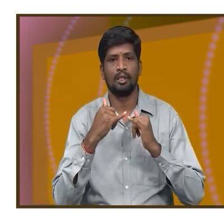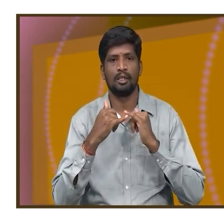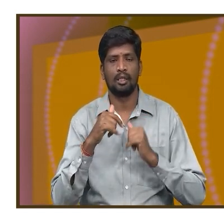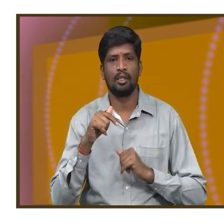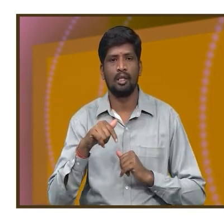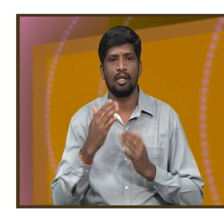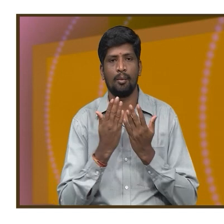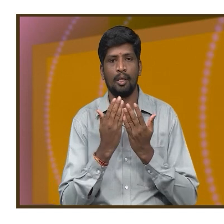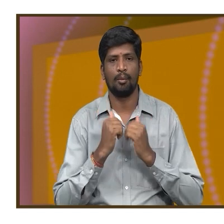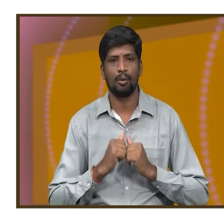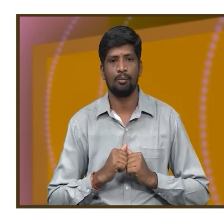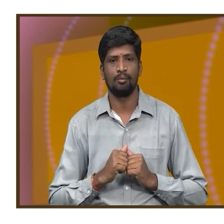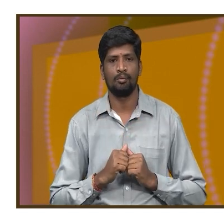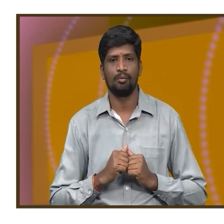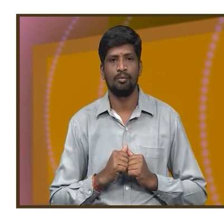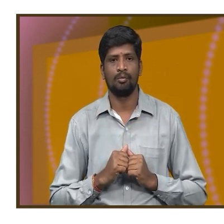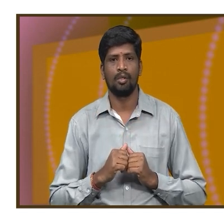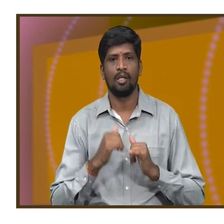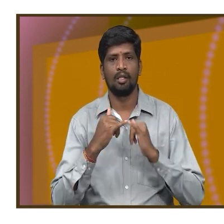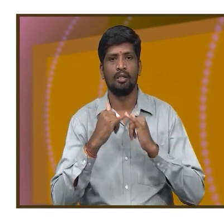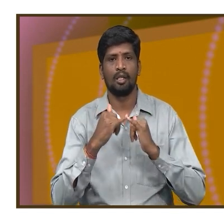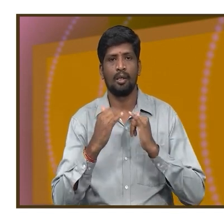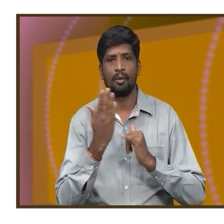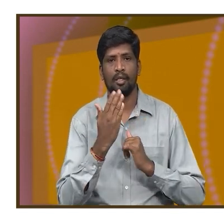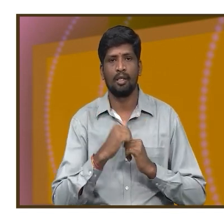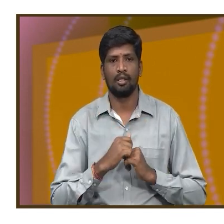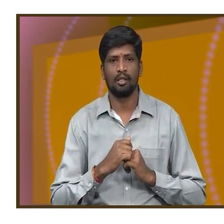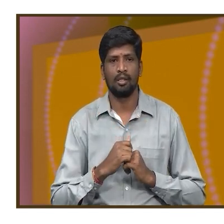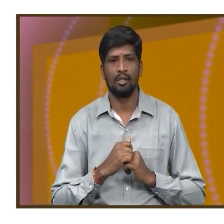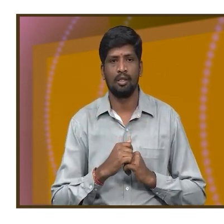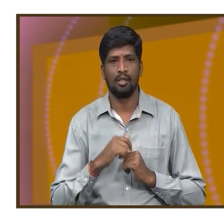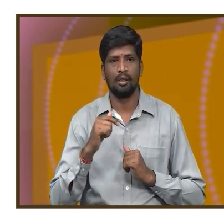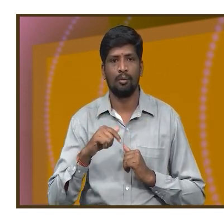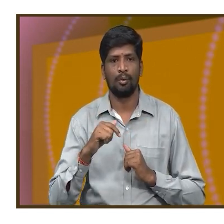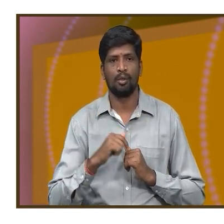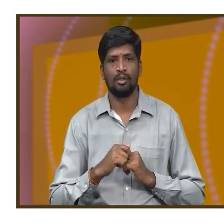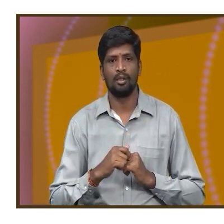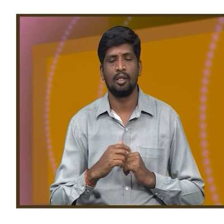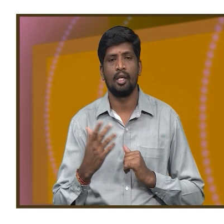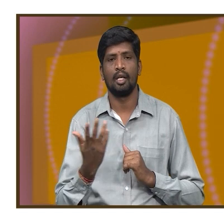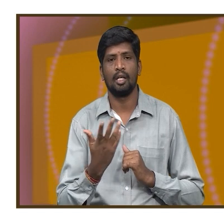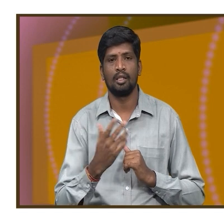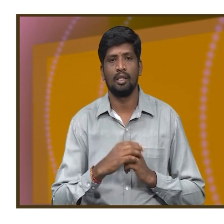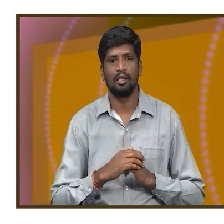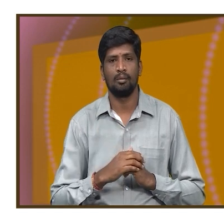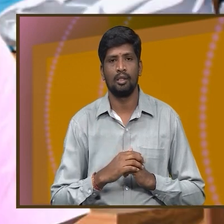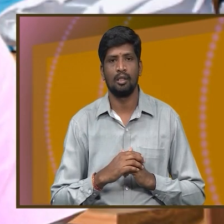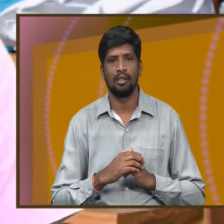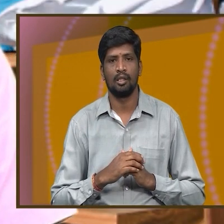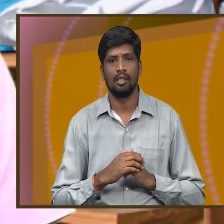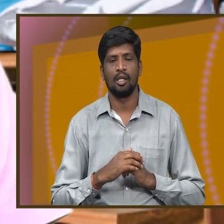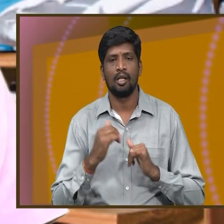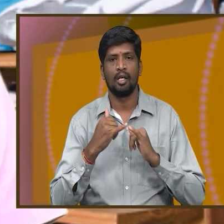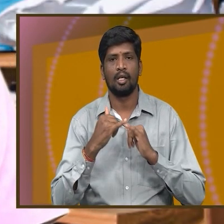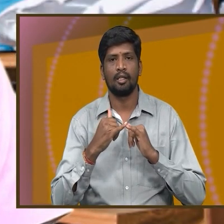பற்றி இன்று காண இருக்கின்றோம். அந்த சிறுகதையை பற்றி இப்பொழுது அதில் என்ன கருத்துக்கள் இருக்கிறது,